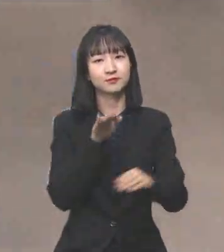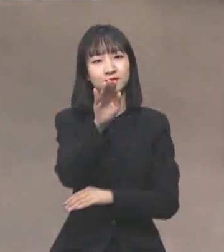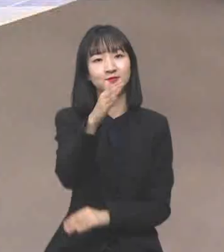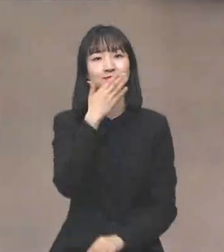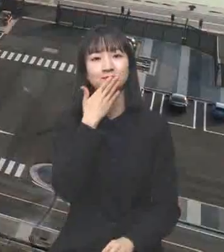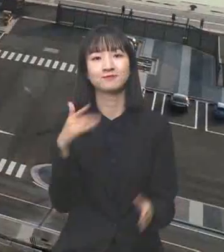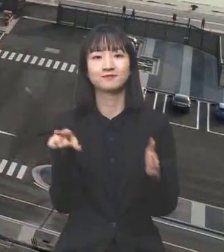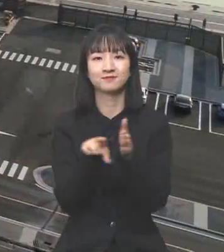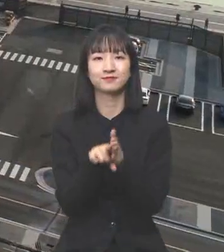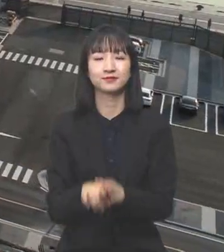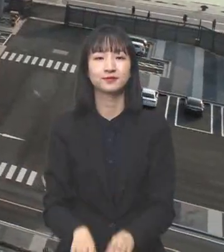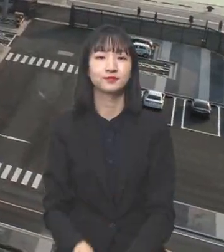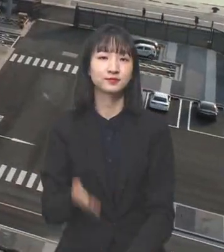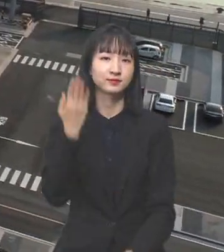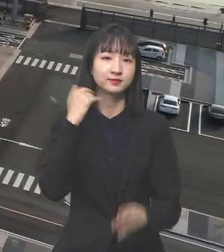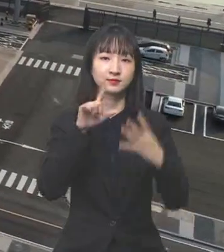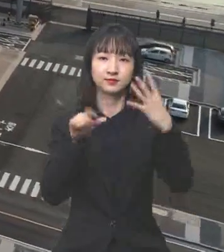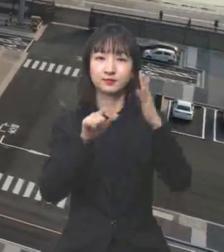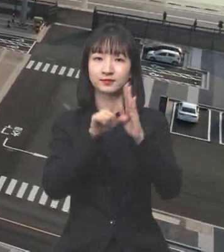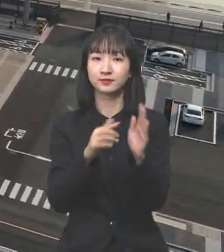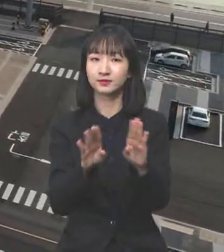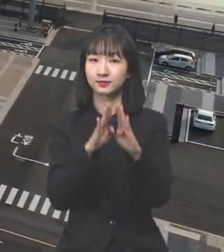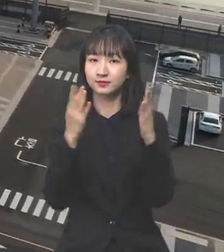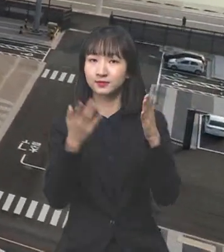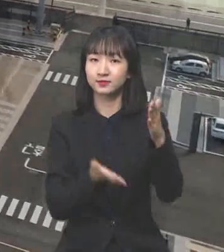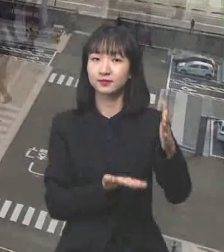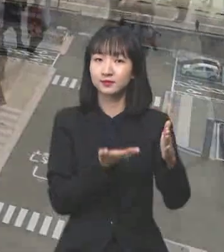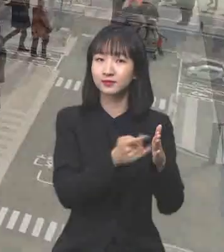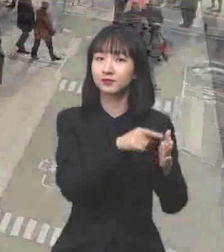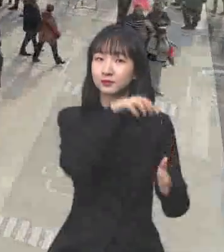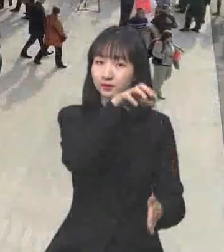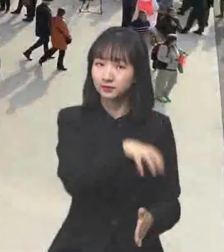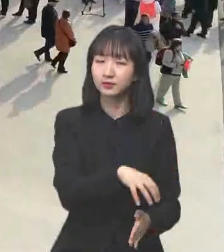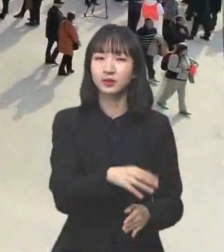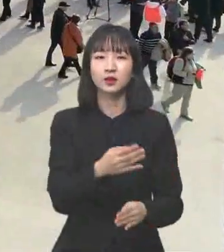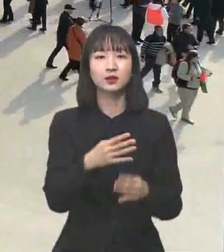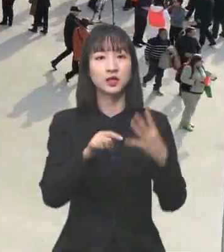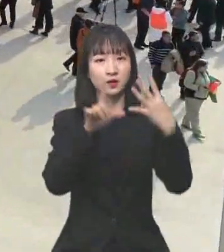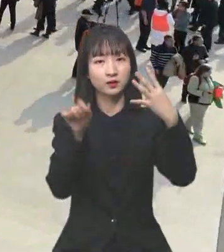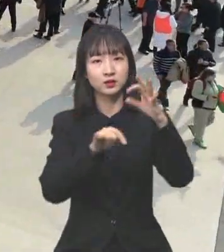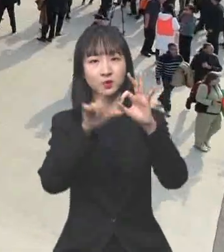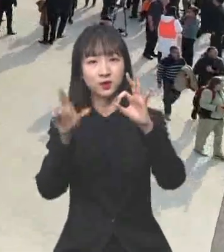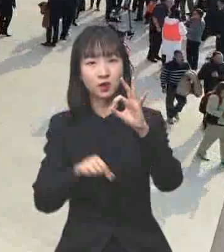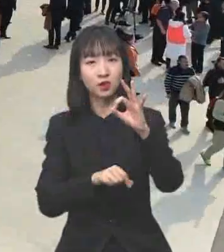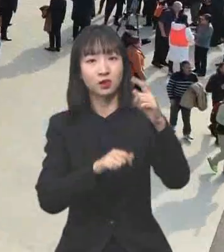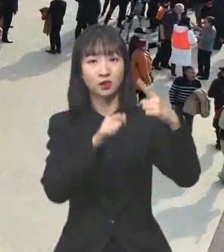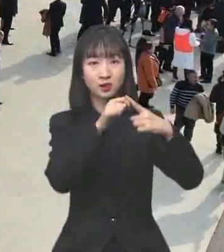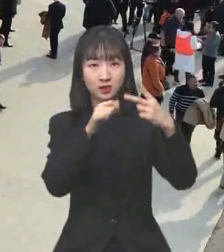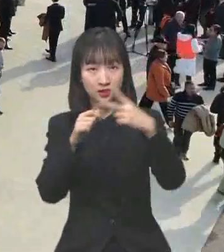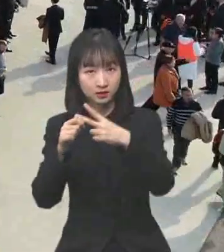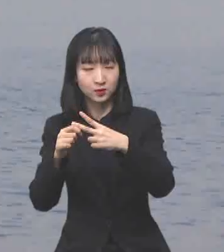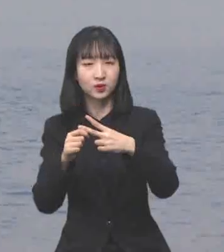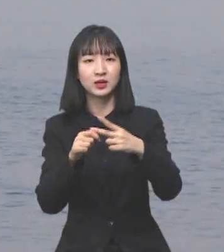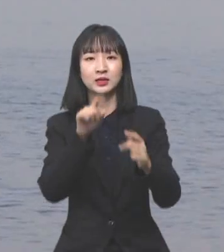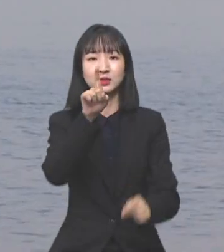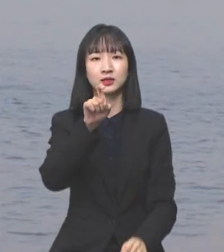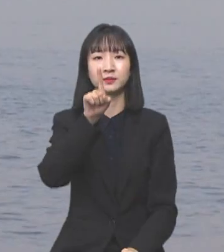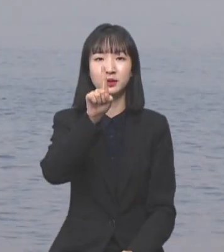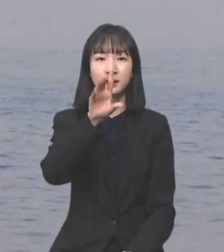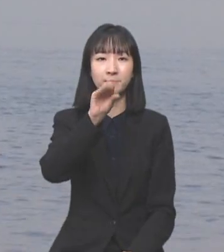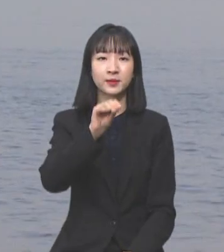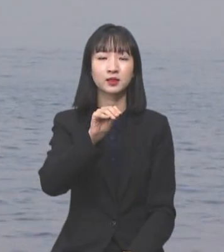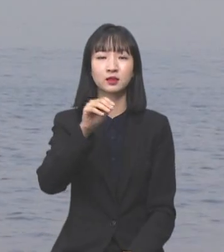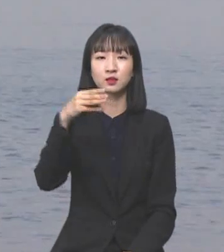의심치 않습니다 지난 4월 개장한 인천 한 그루 주 터미널에 선 4월과 10월 두 차례에 걸쳐 11만 톤급